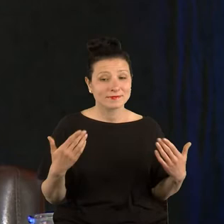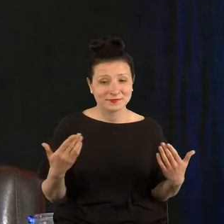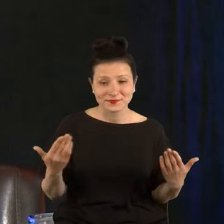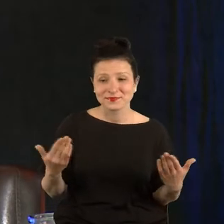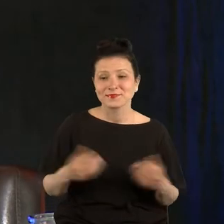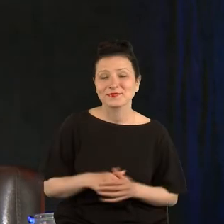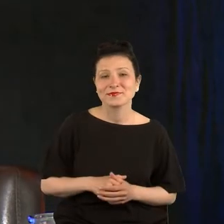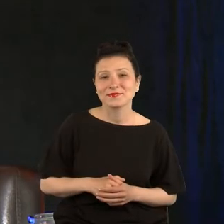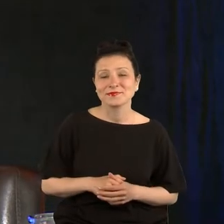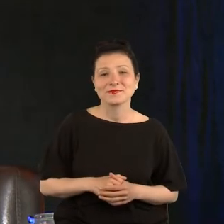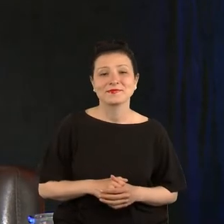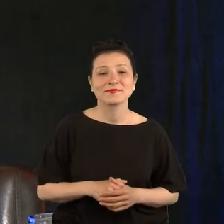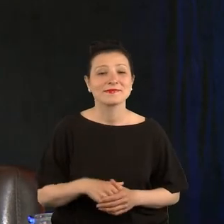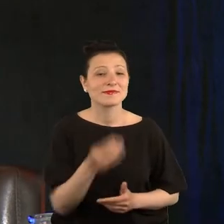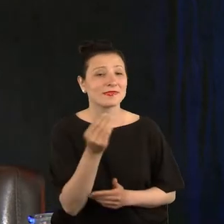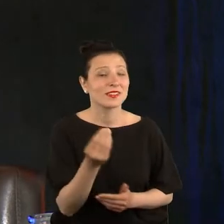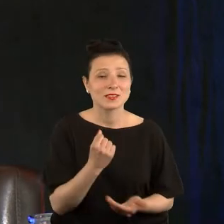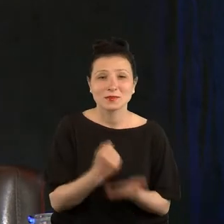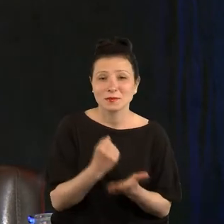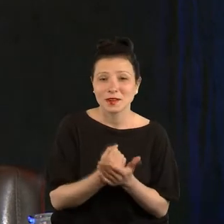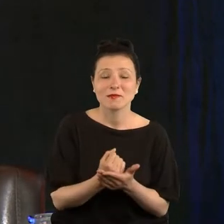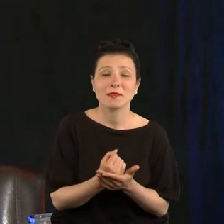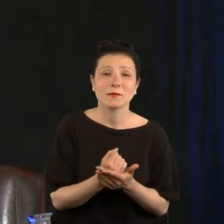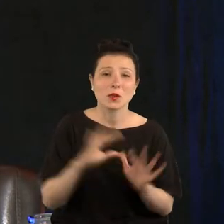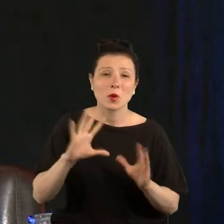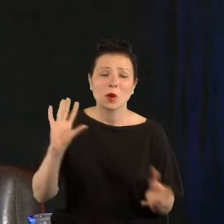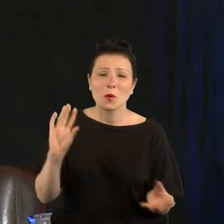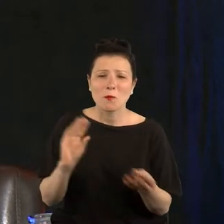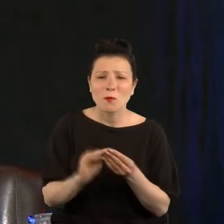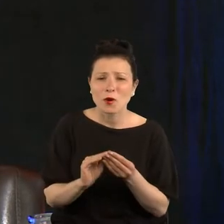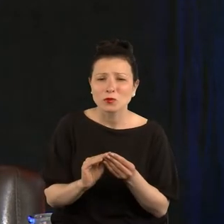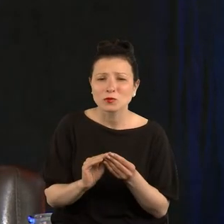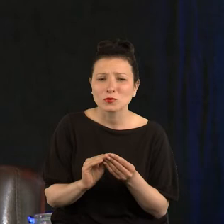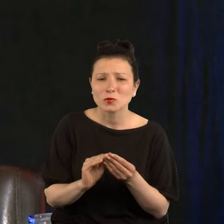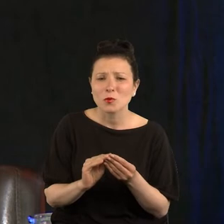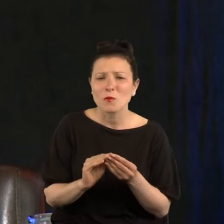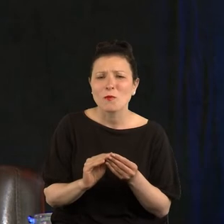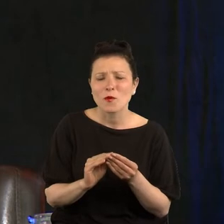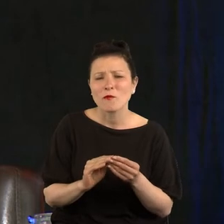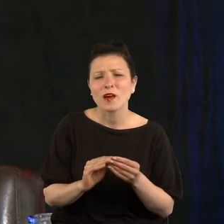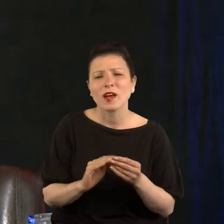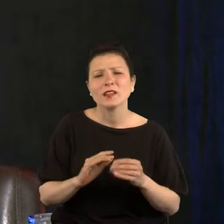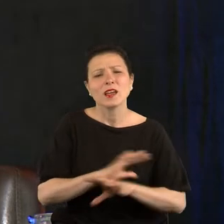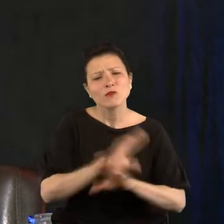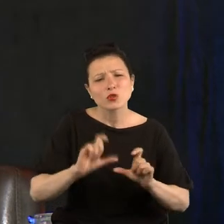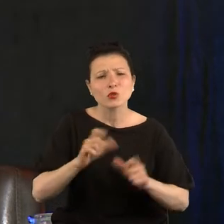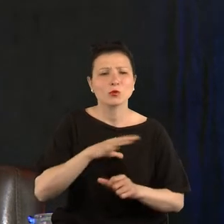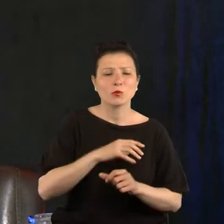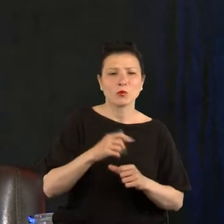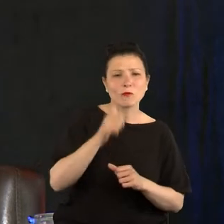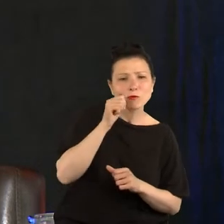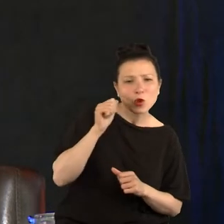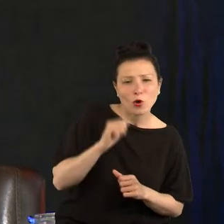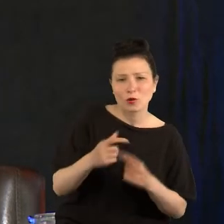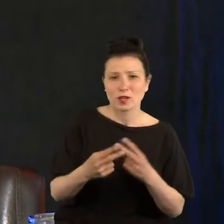tutaj jakby jeszcze kwestia taka, która podsumowuje i spina wszystko to, co usłyszałam wczoraj, to co usłyszałam dzisiaj. I w mojej głowie